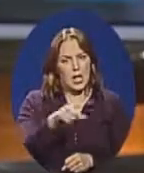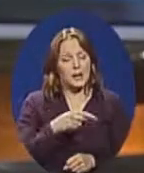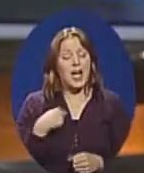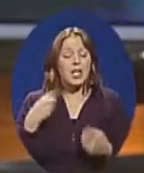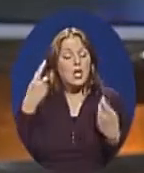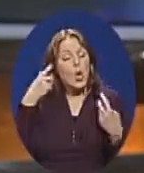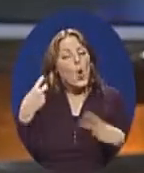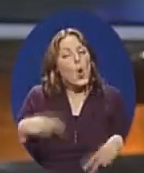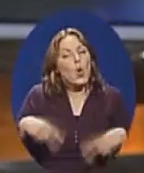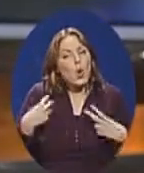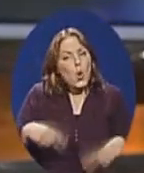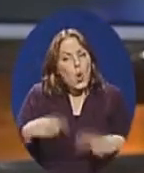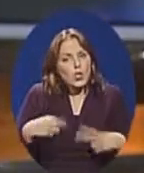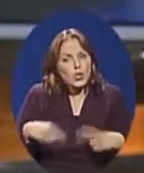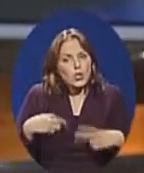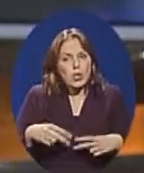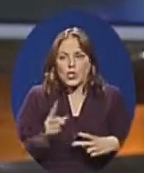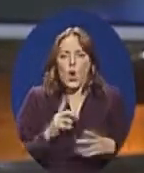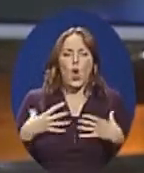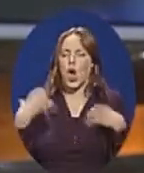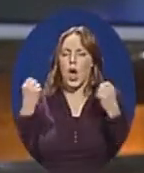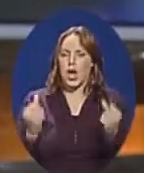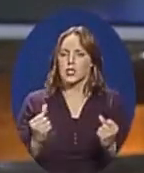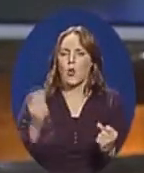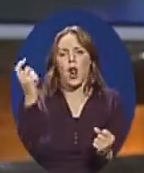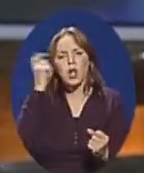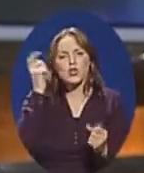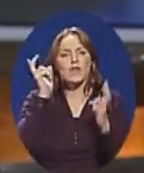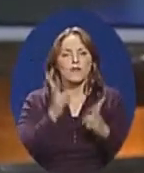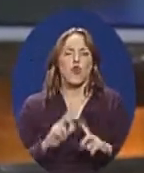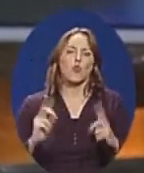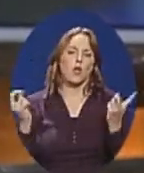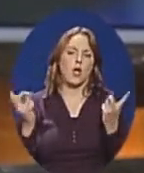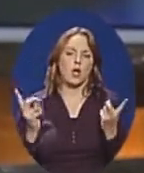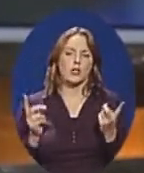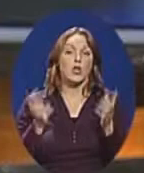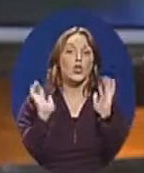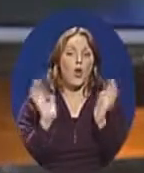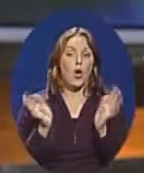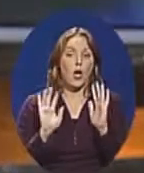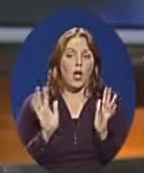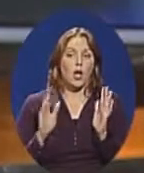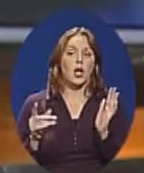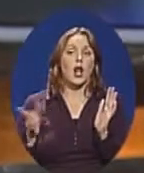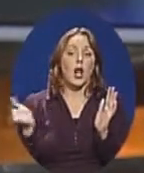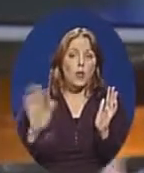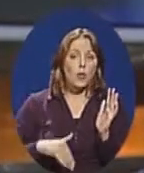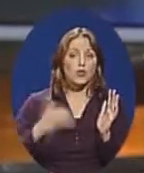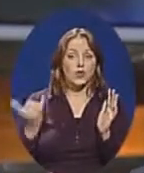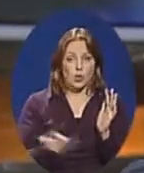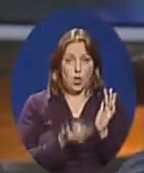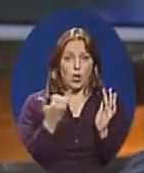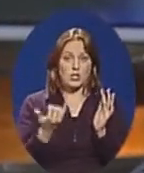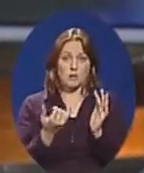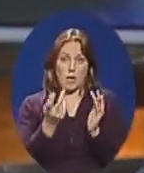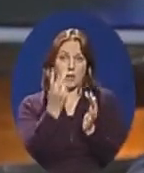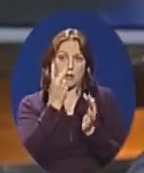חושש, לא העזנו לחשוב על אפשרות אחרת, נוראה, למרות שהיא כל הזמן עמדה לנגד